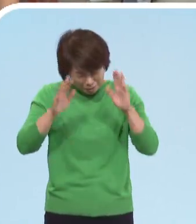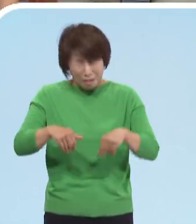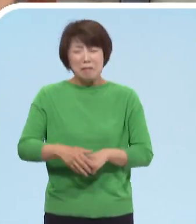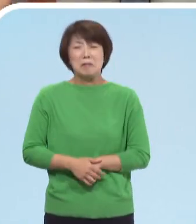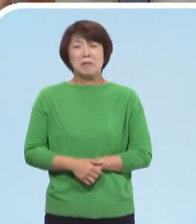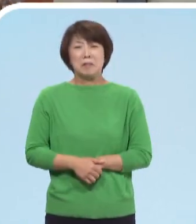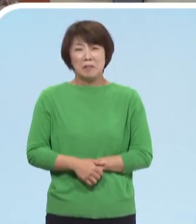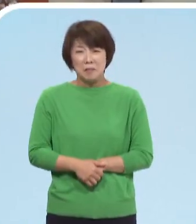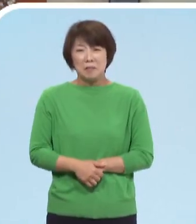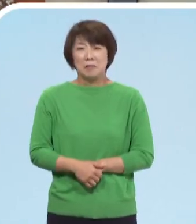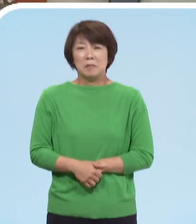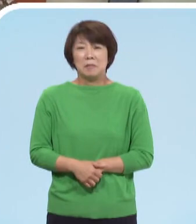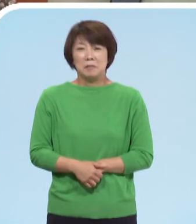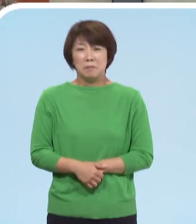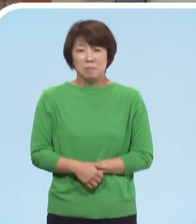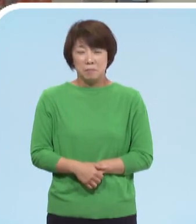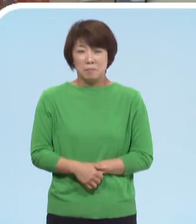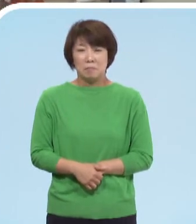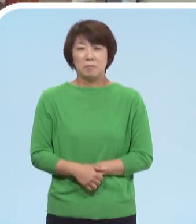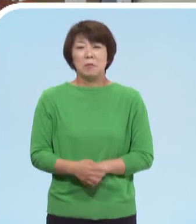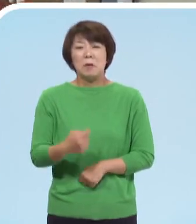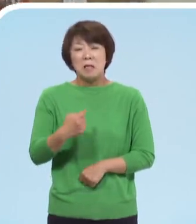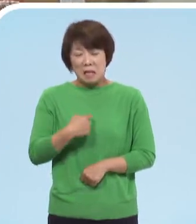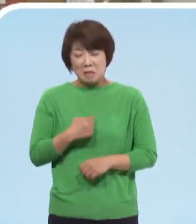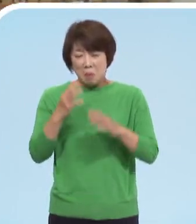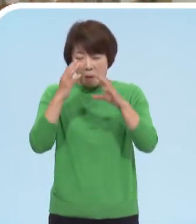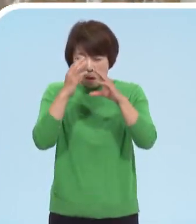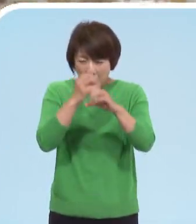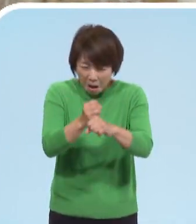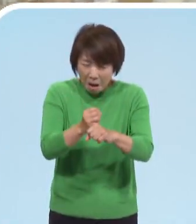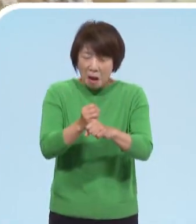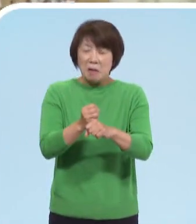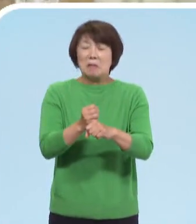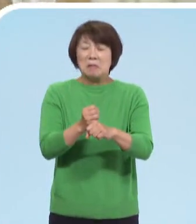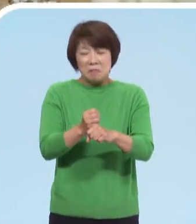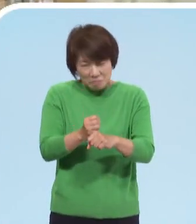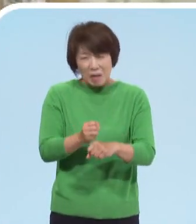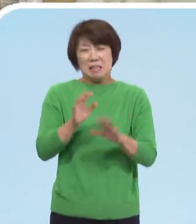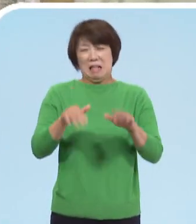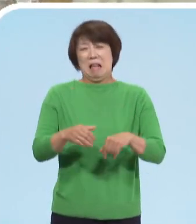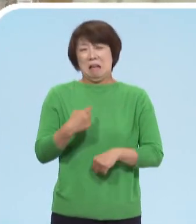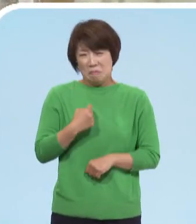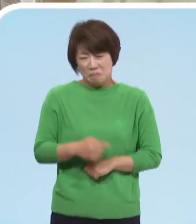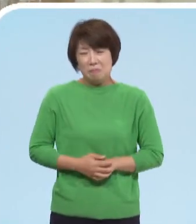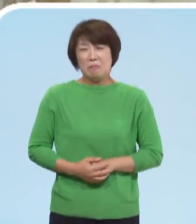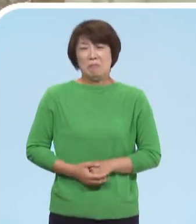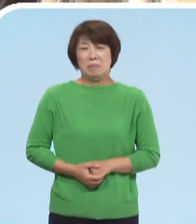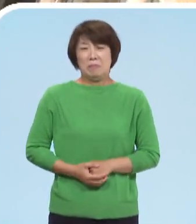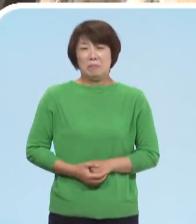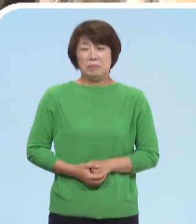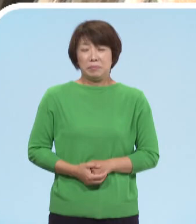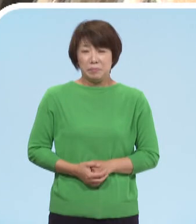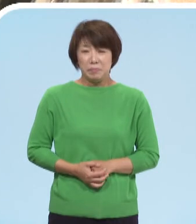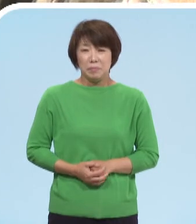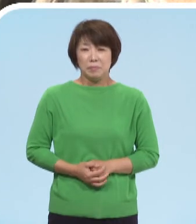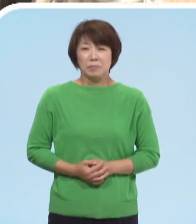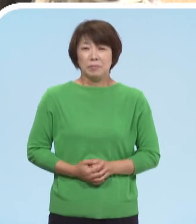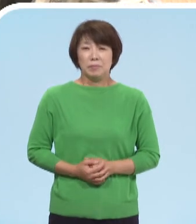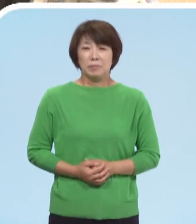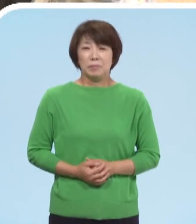ゃなかった っておっしゃってますけど、 ね、ちょっとのめり込みすぎてね、良くないかもしれません